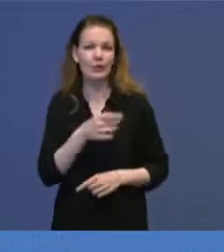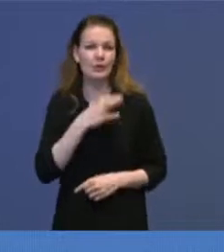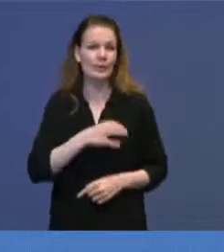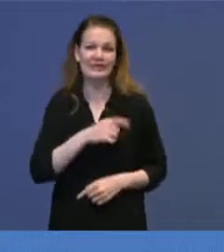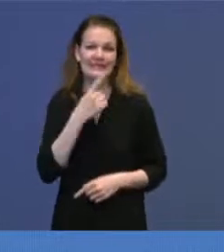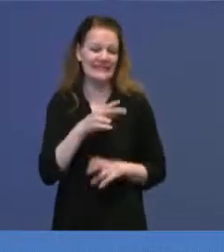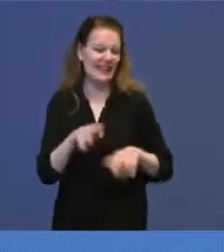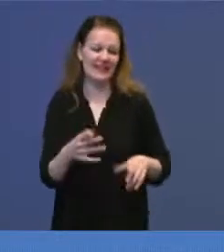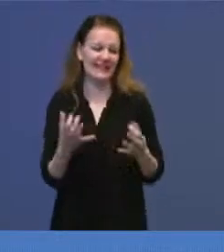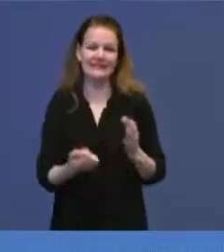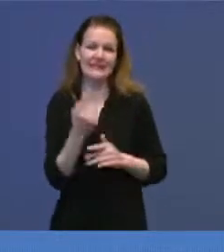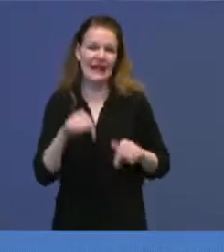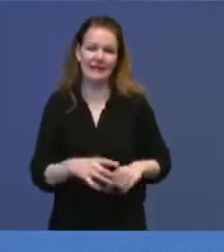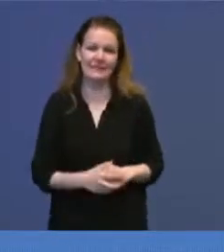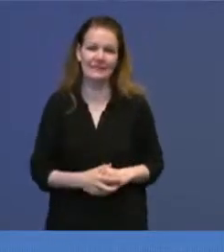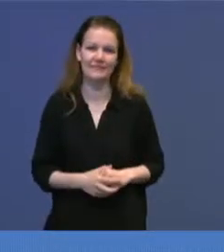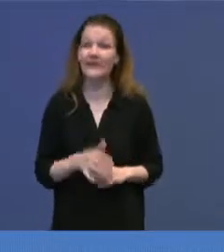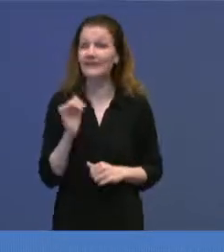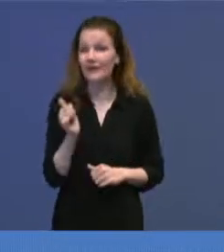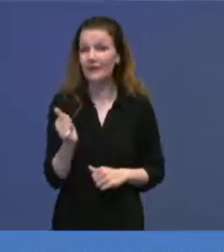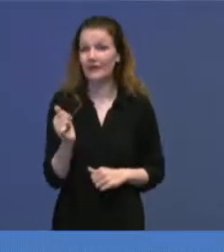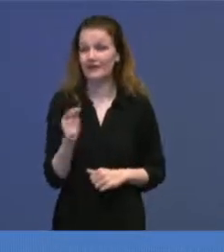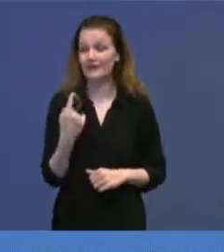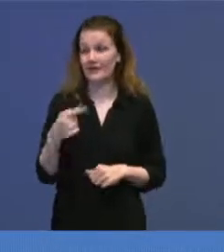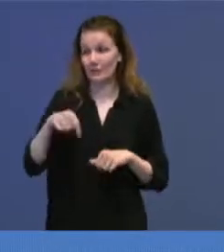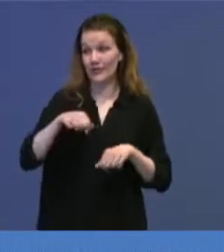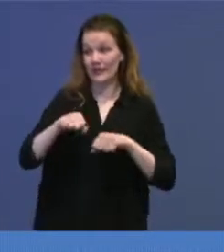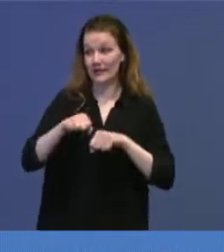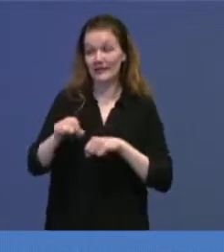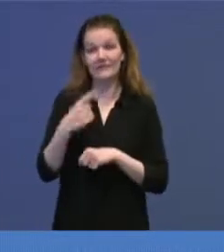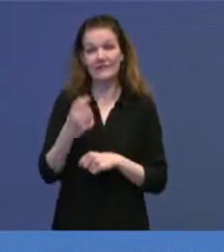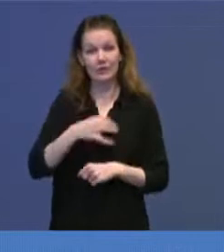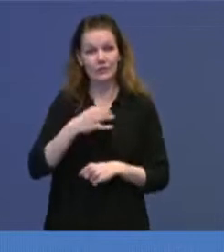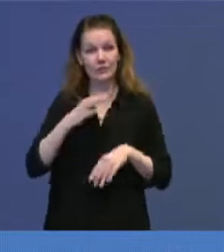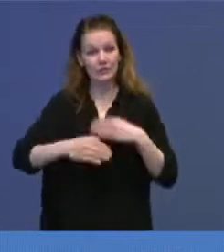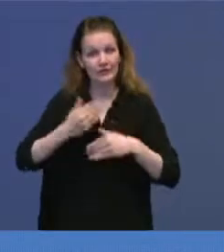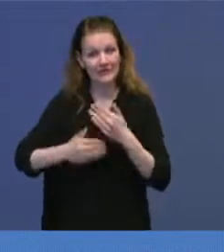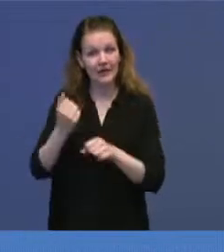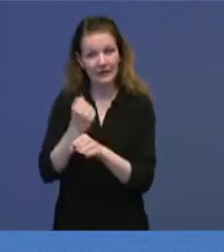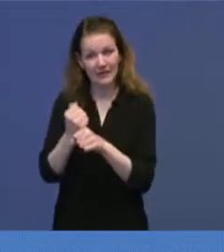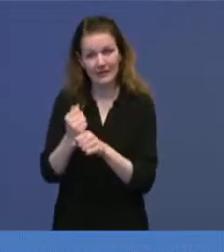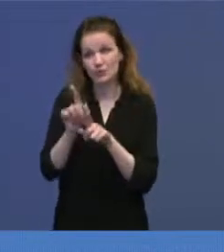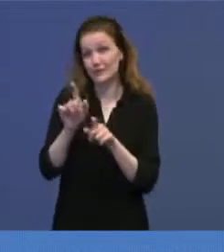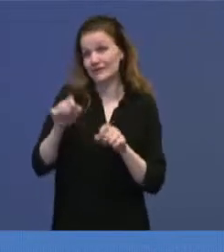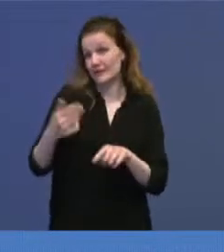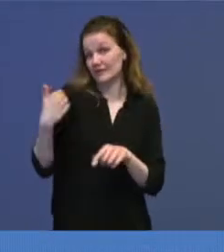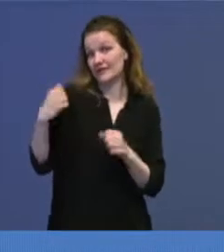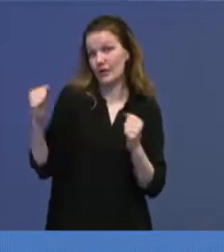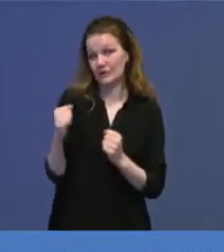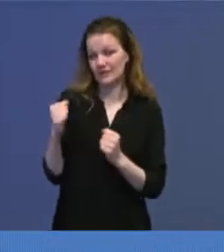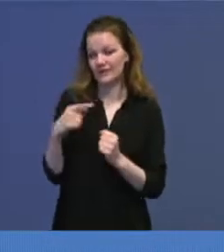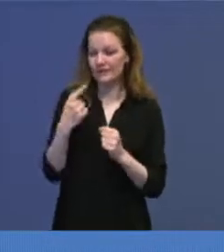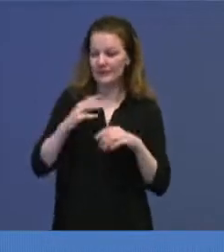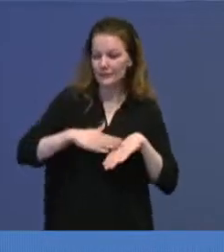her. Derfor vil regjeringen nå fortsette det arbeidet vi begynte på I høst, da vi begynte å styrke